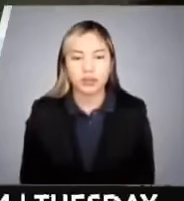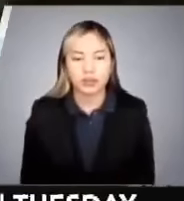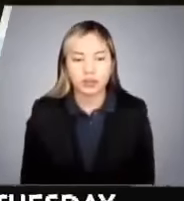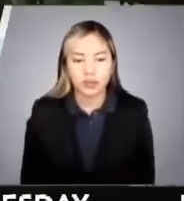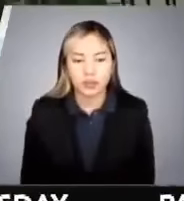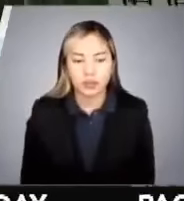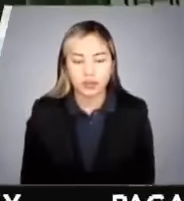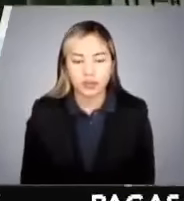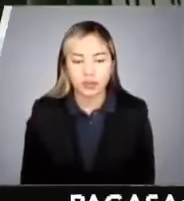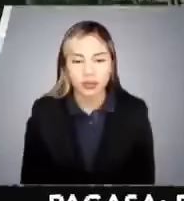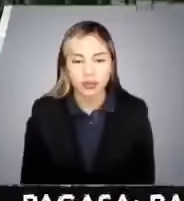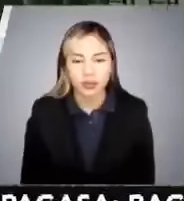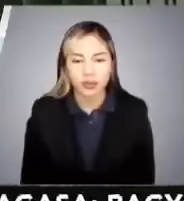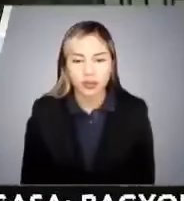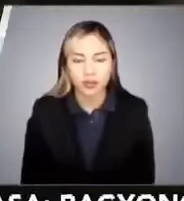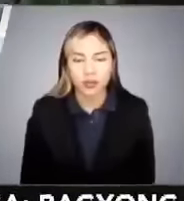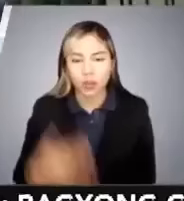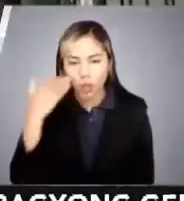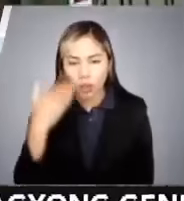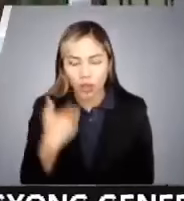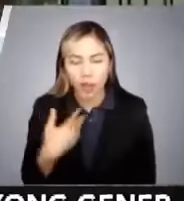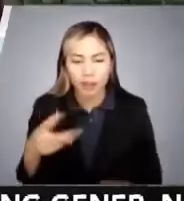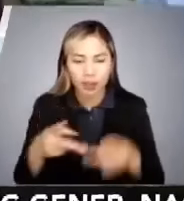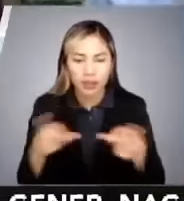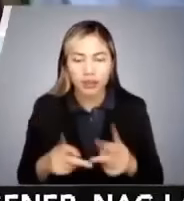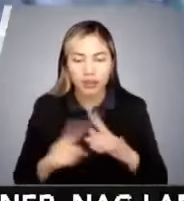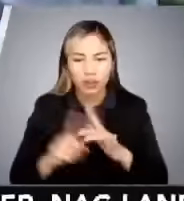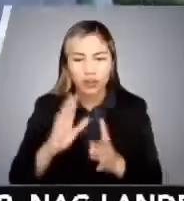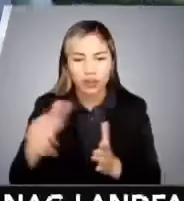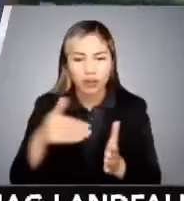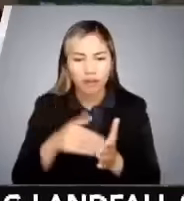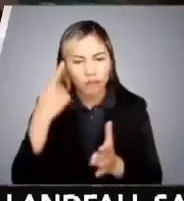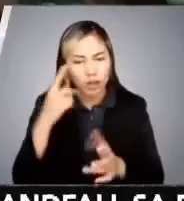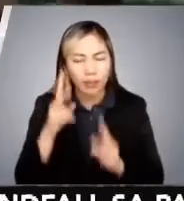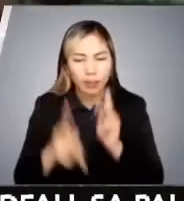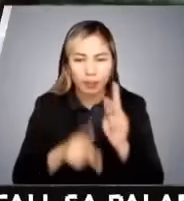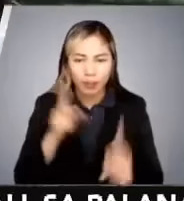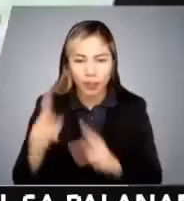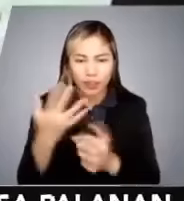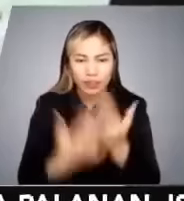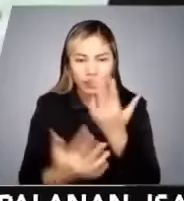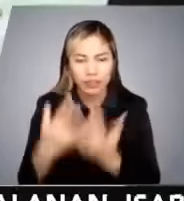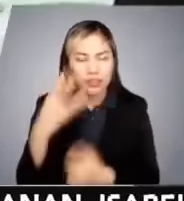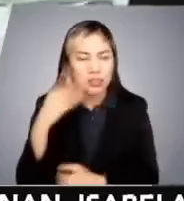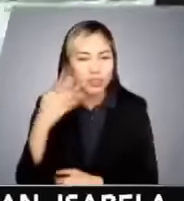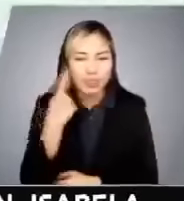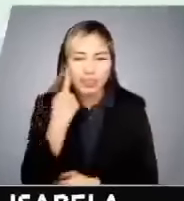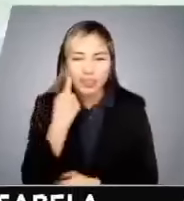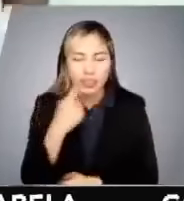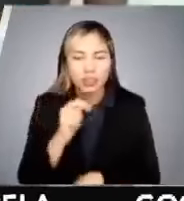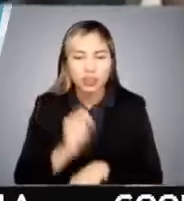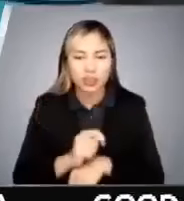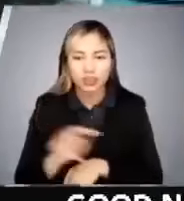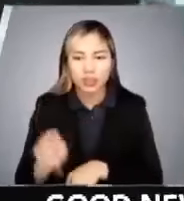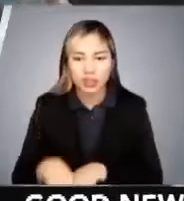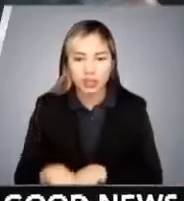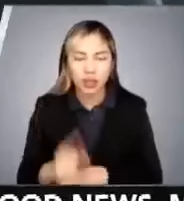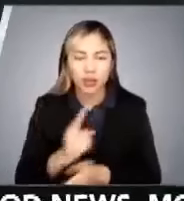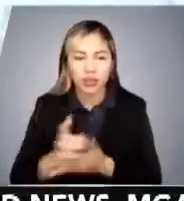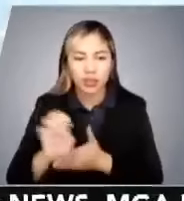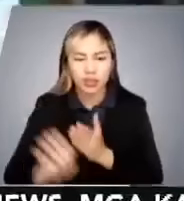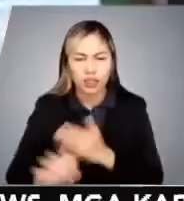Nagkukulang na raw sa espasyo ang mga evacuation center para sa mga nasunugan sa Tondo, Manila nitong weekend. Halos 2,000 pamilya o mahigit